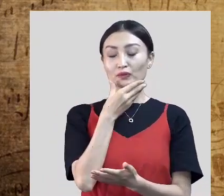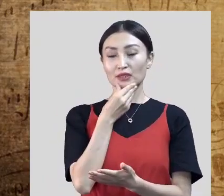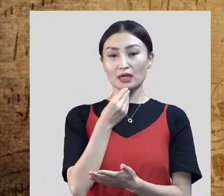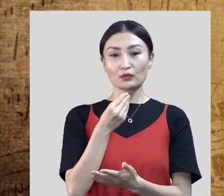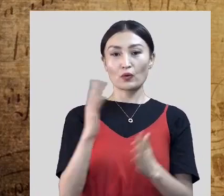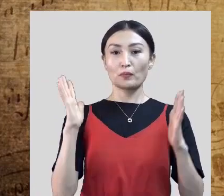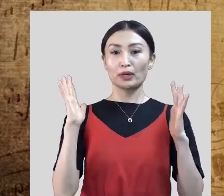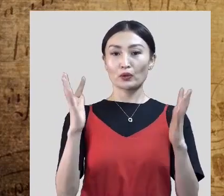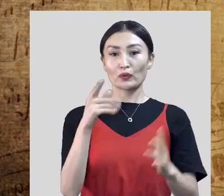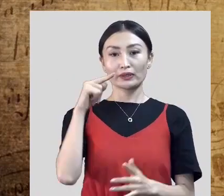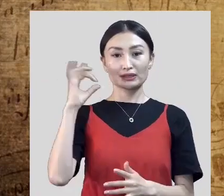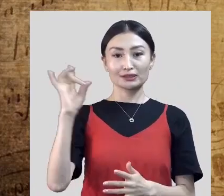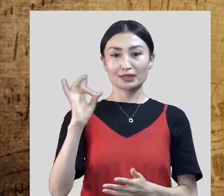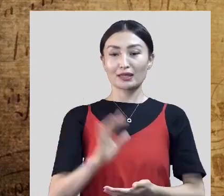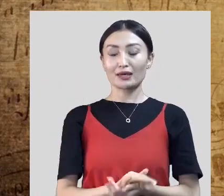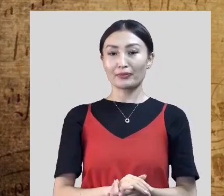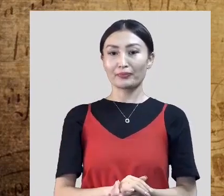природы Кыргызстана.